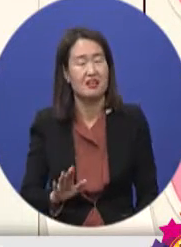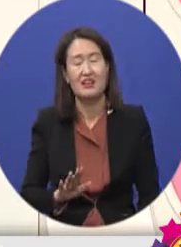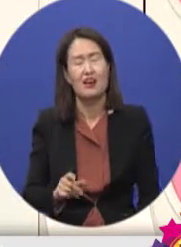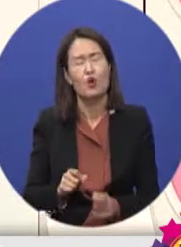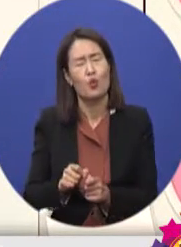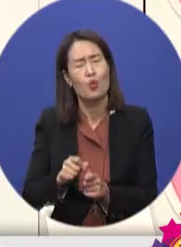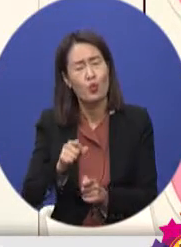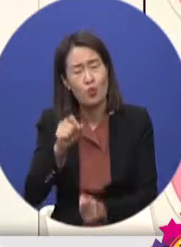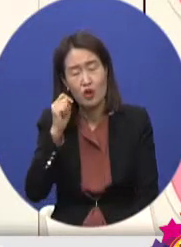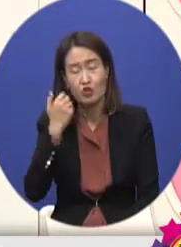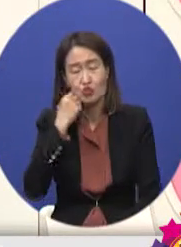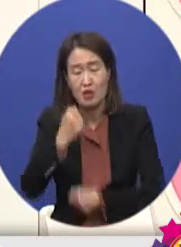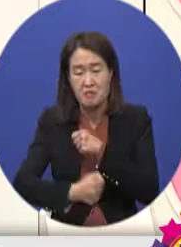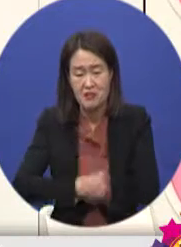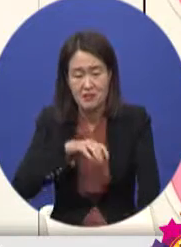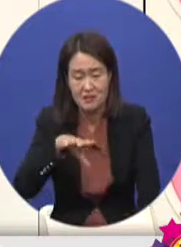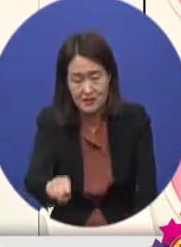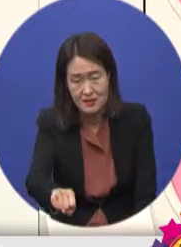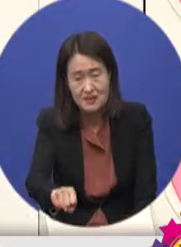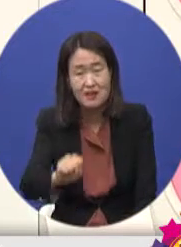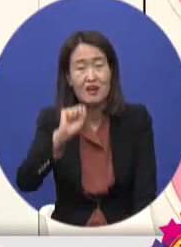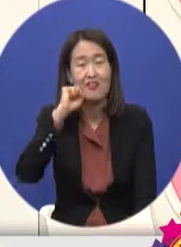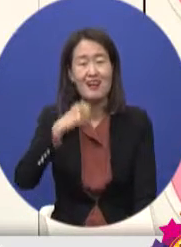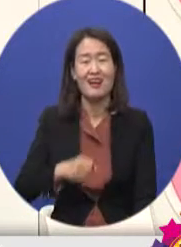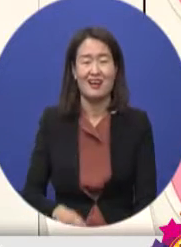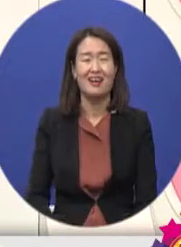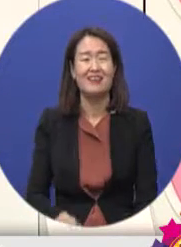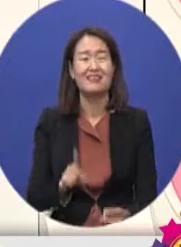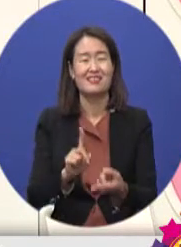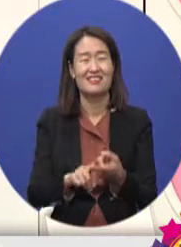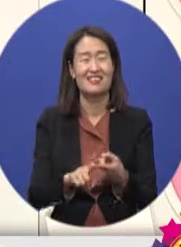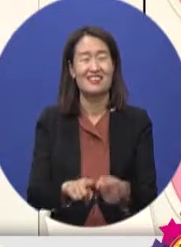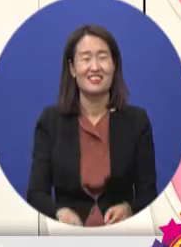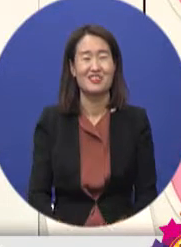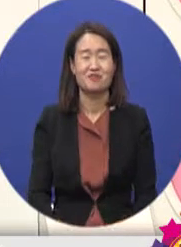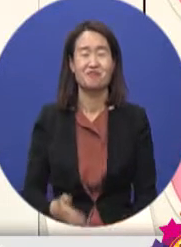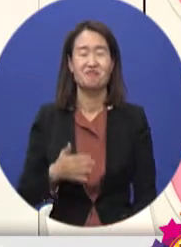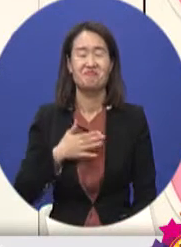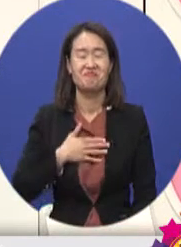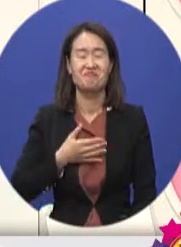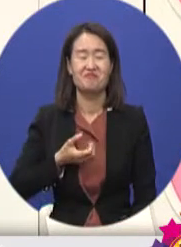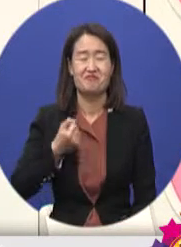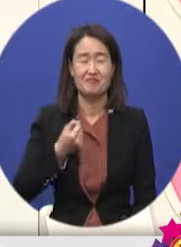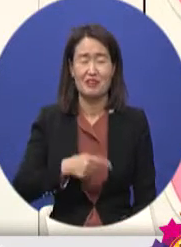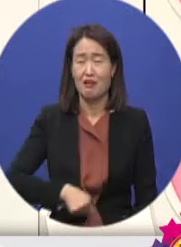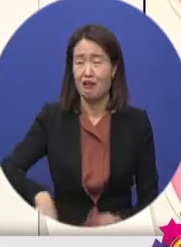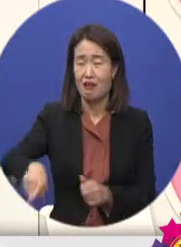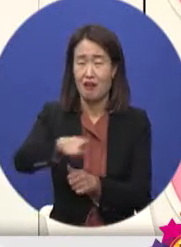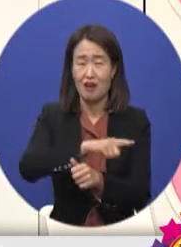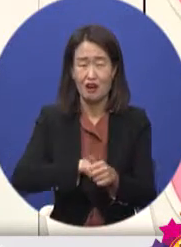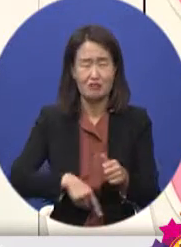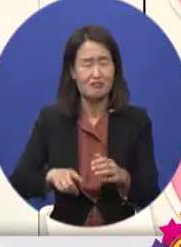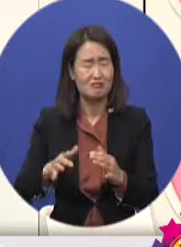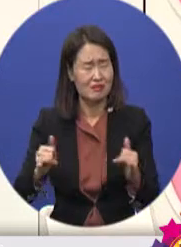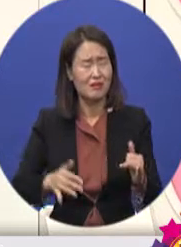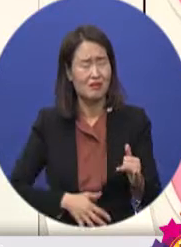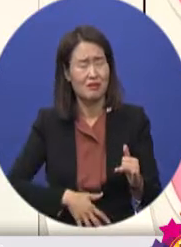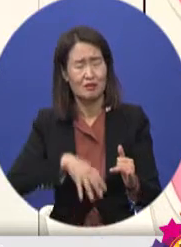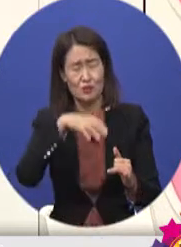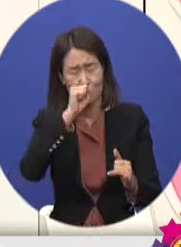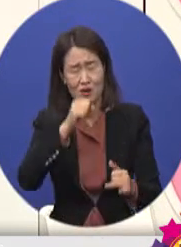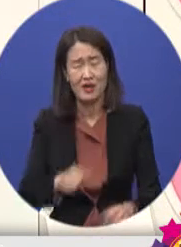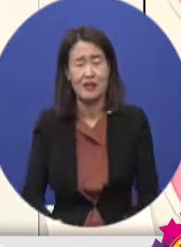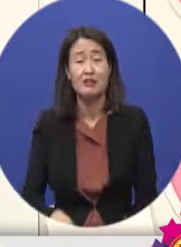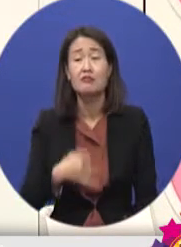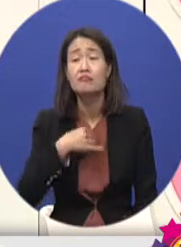오래 하셨으니까. 예. 그 예. 자리가 어머니 자리시구나. 예, 예. 이웃에서 모두 좋은 분들이 돼서. 네. 내가